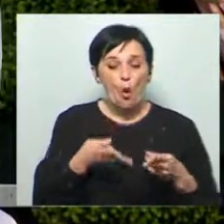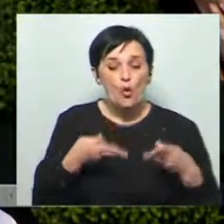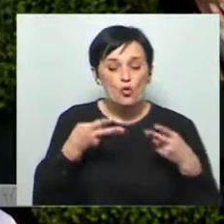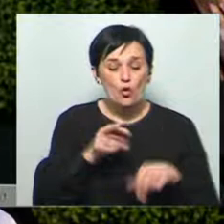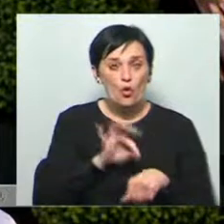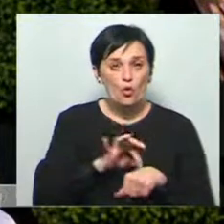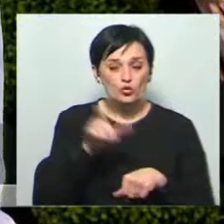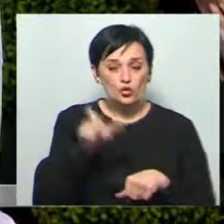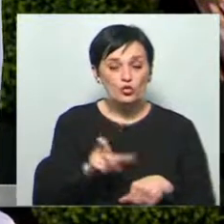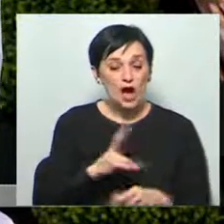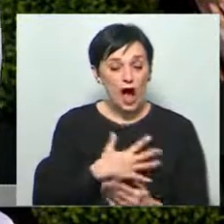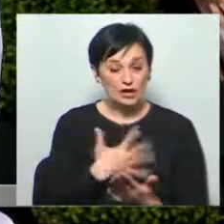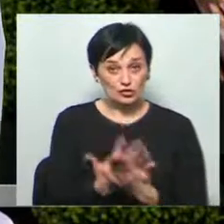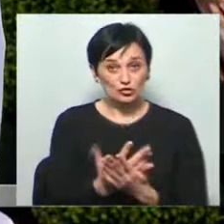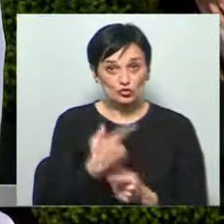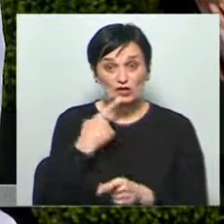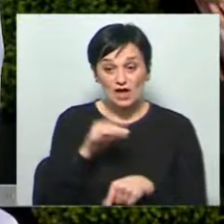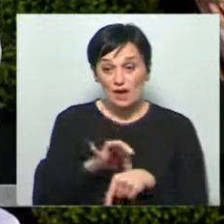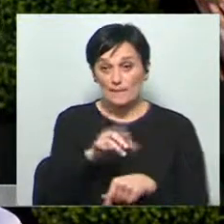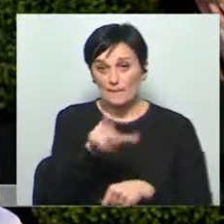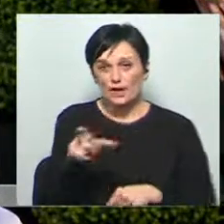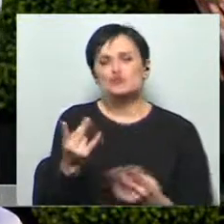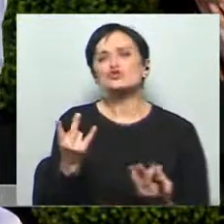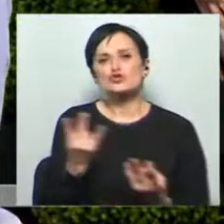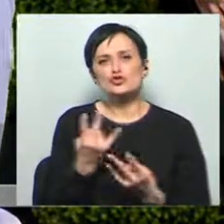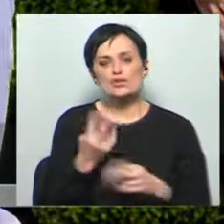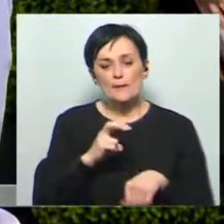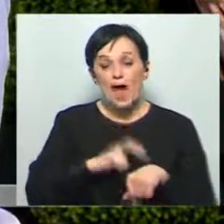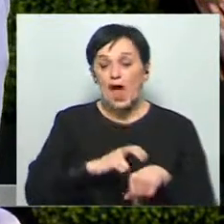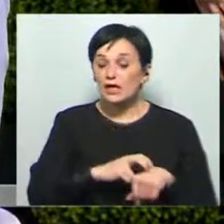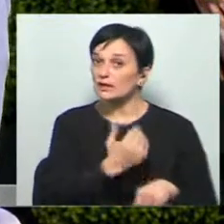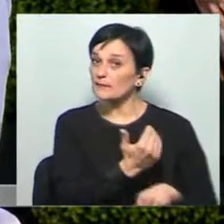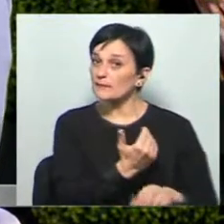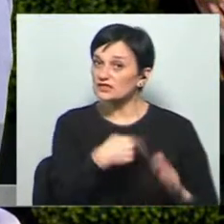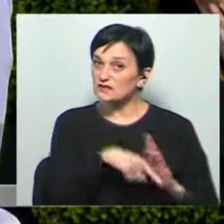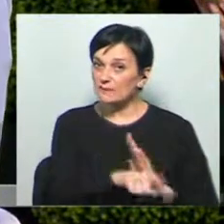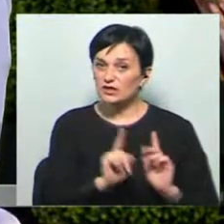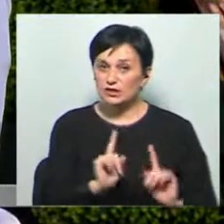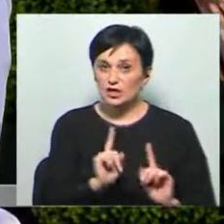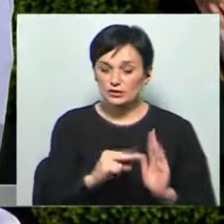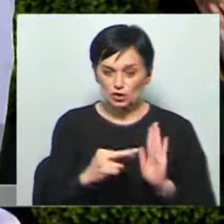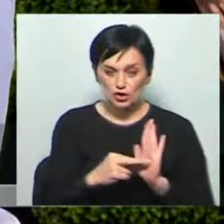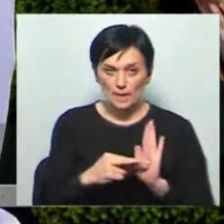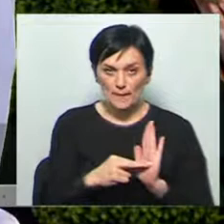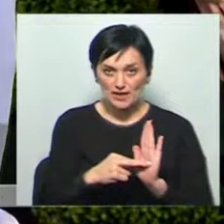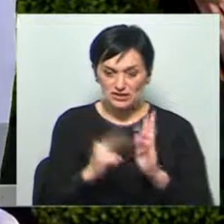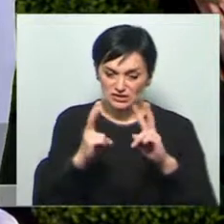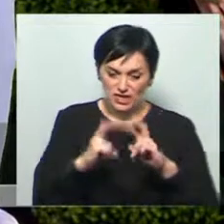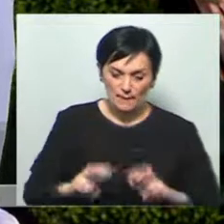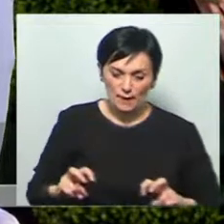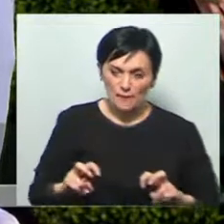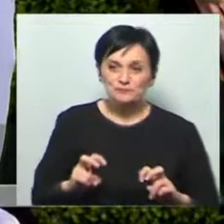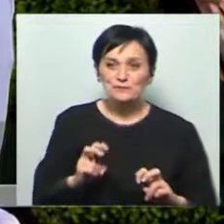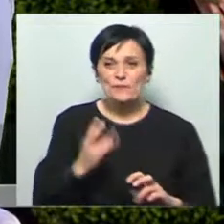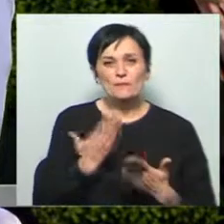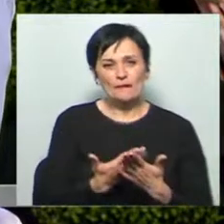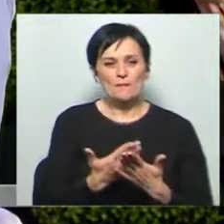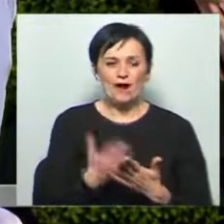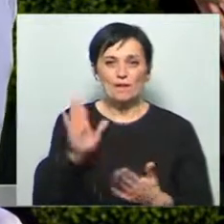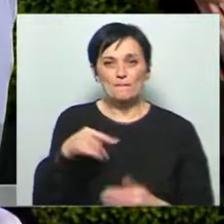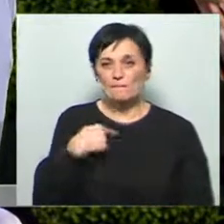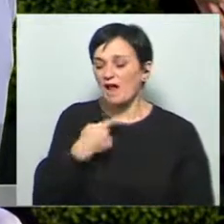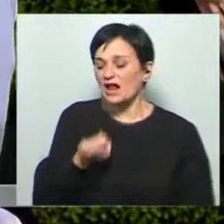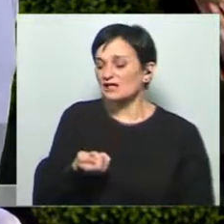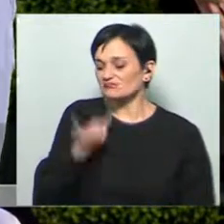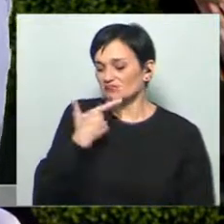მხოლოდ აქტიურ ფაზაში. აი ესეთ პაციენტებს ჭირდება თქვა ექიმის მიერ, რა თქმა უნდა, ამას ჭირდება შეფასება. ანუ ისე არა რომ მოდი დავლევ ამ